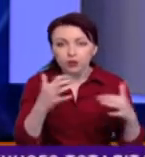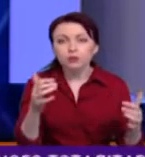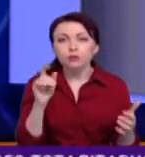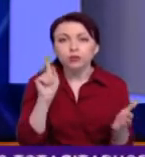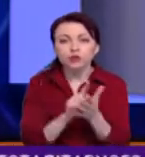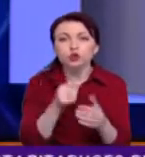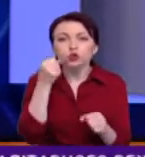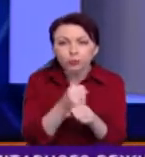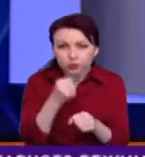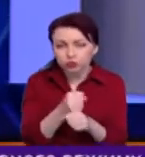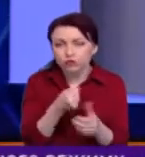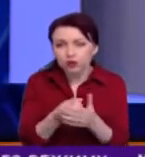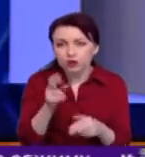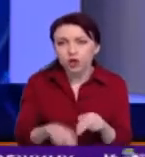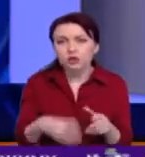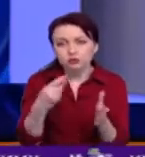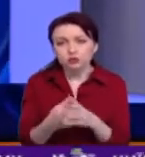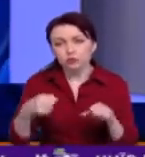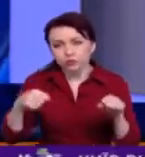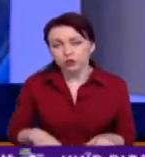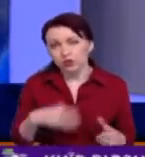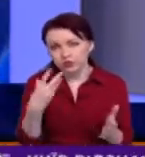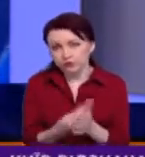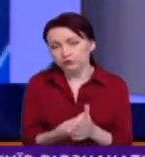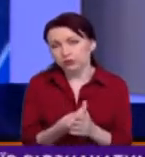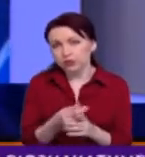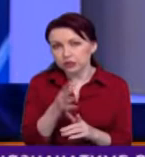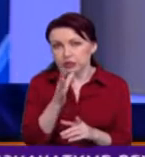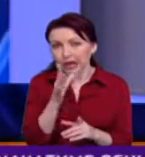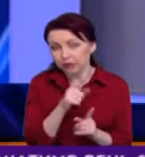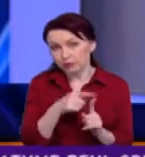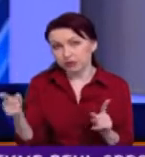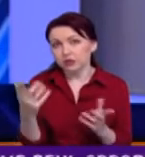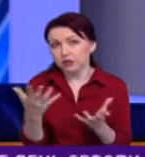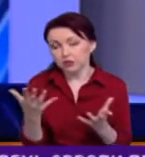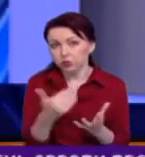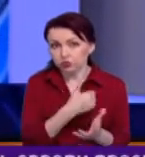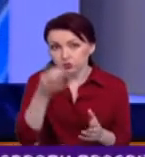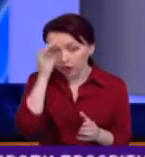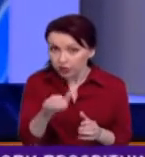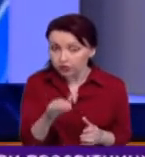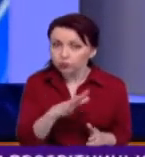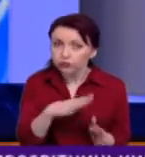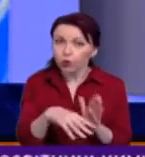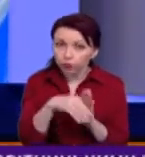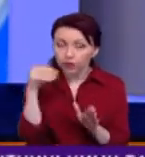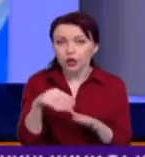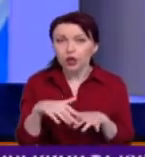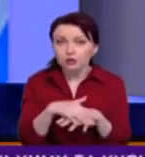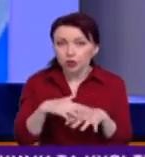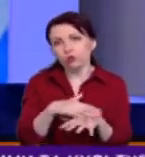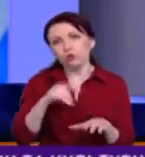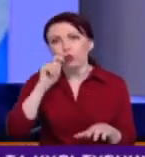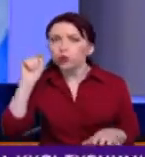допрацювати свої конституційні повноваження, свій конституційний термін, на який, хочу нагадати, був обраний народом